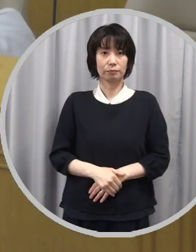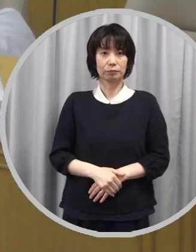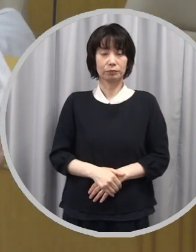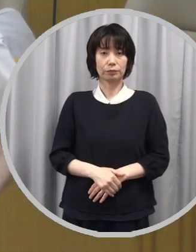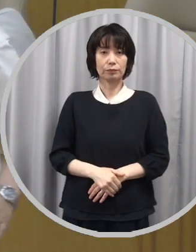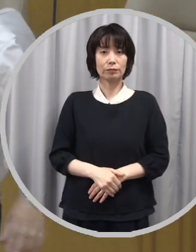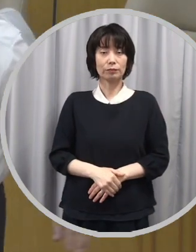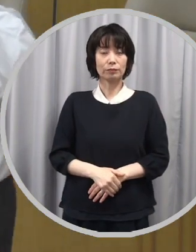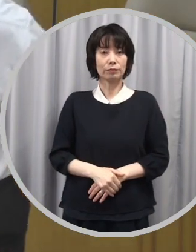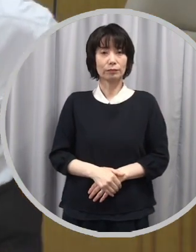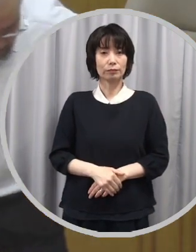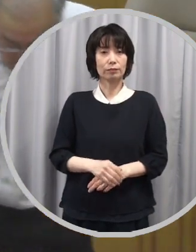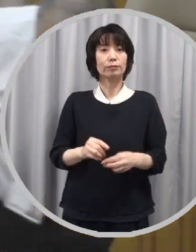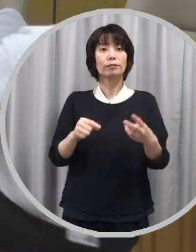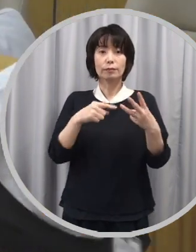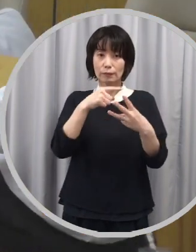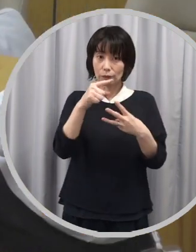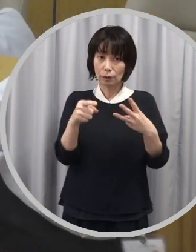それぞれ